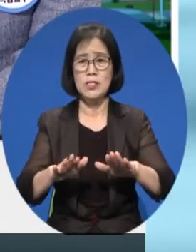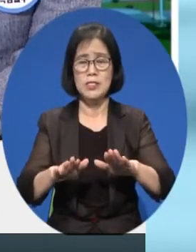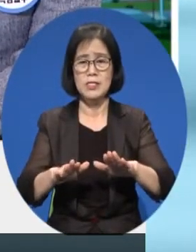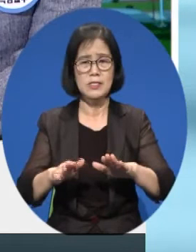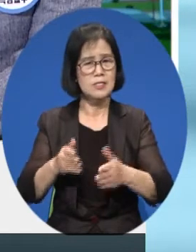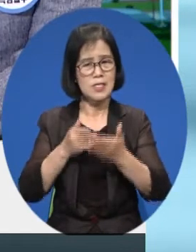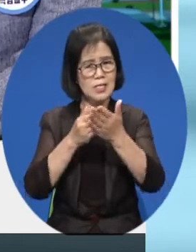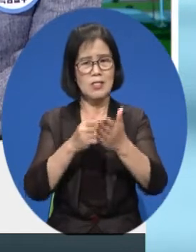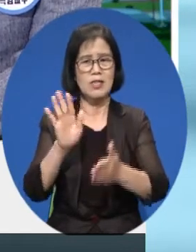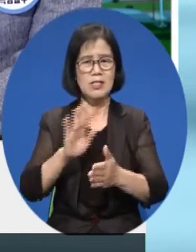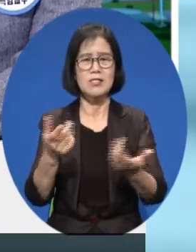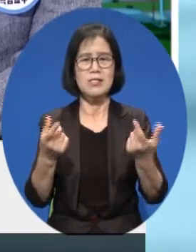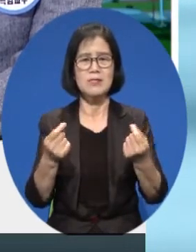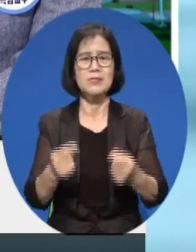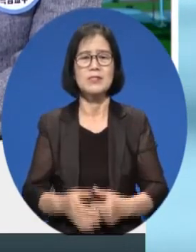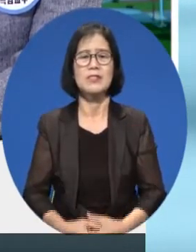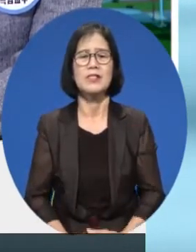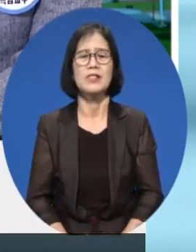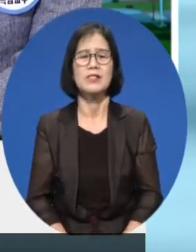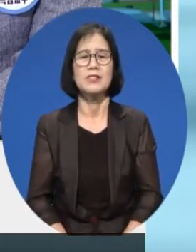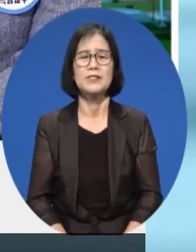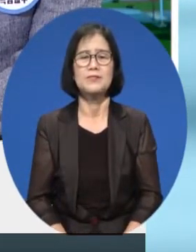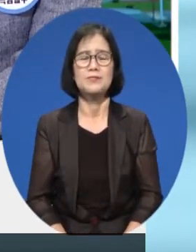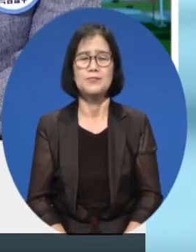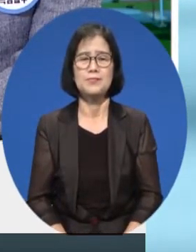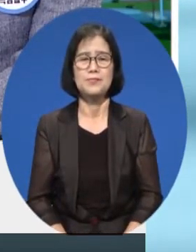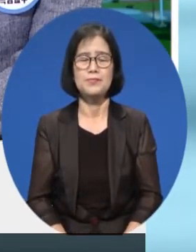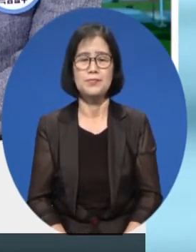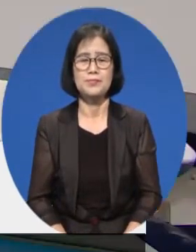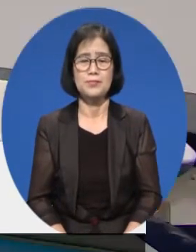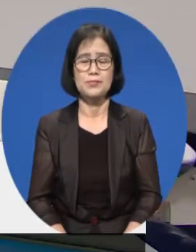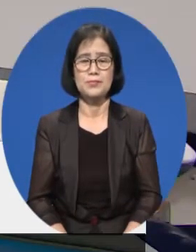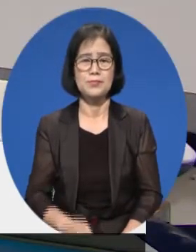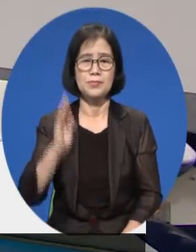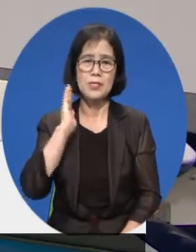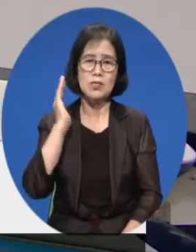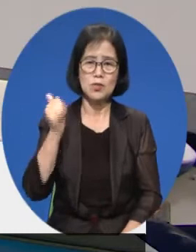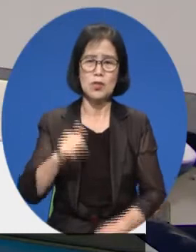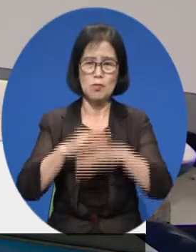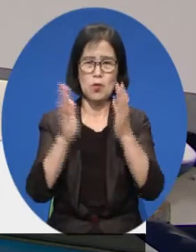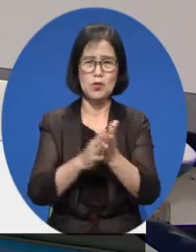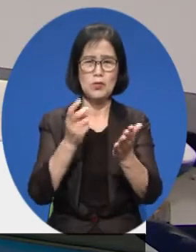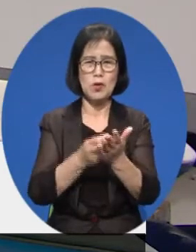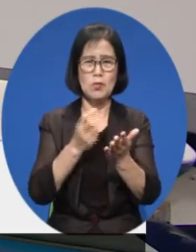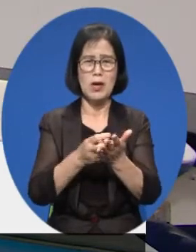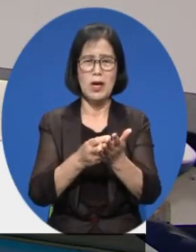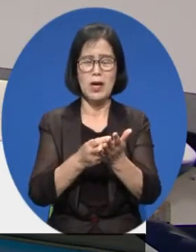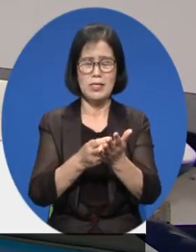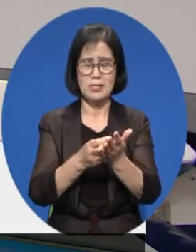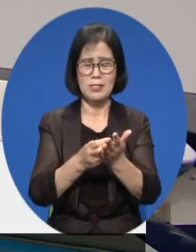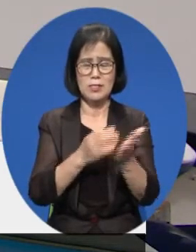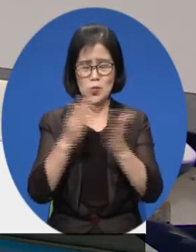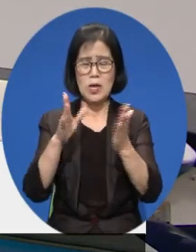안 하지 않을까 그렇게 전망해 봅니다. 그렇군요. 평론가님. 네. 또 뭐 대통령이 모든 법안 통과할 때마다 전부 입장해야 되는 건 아닌